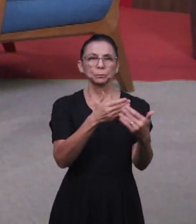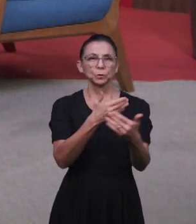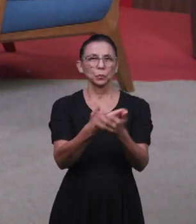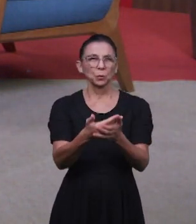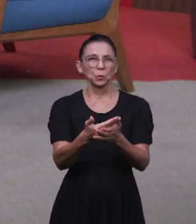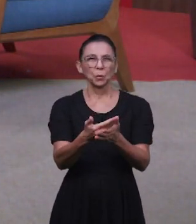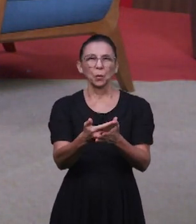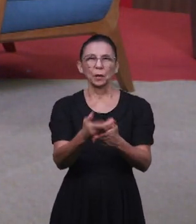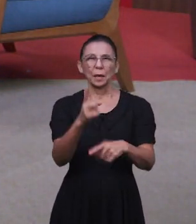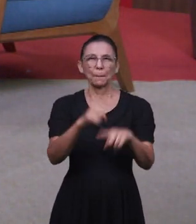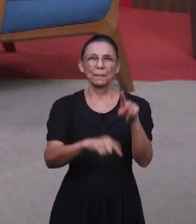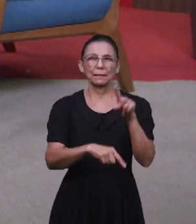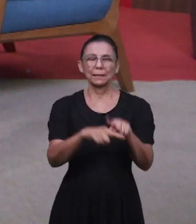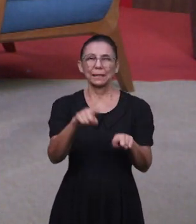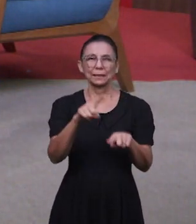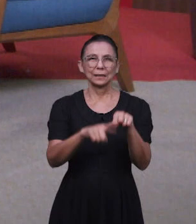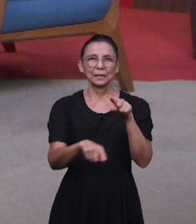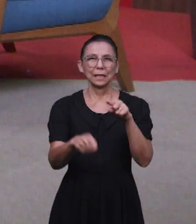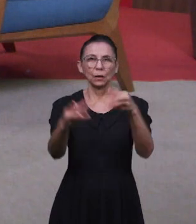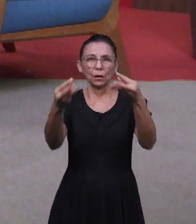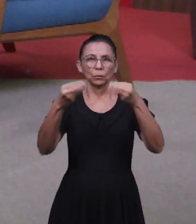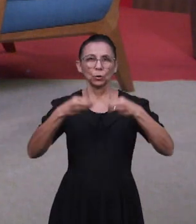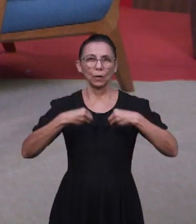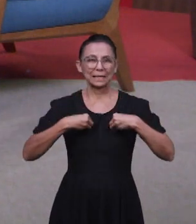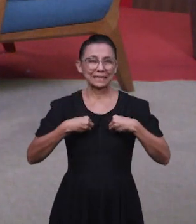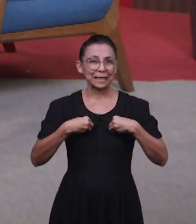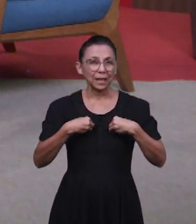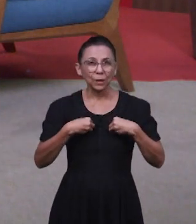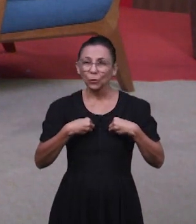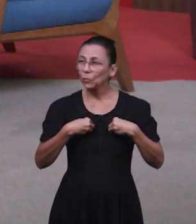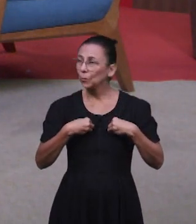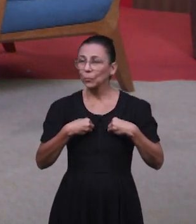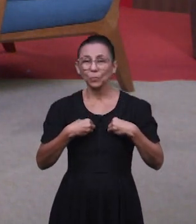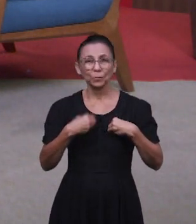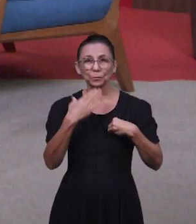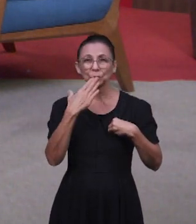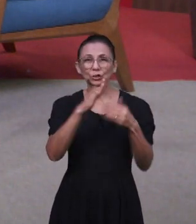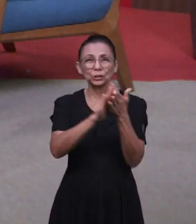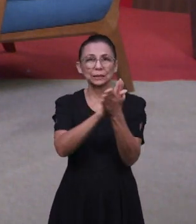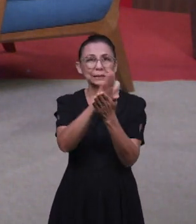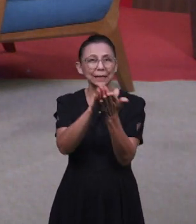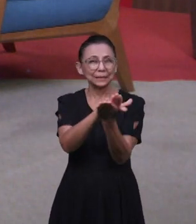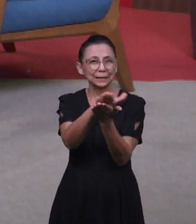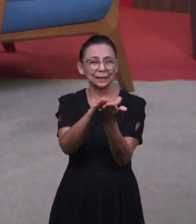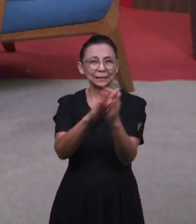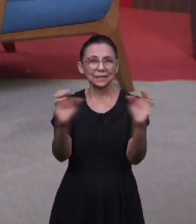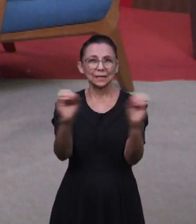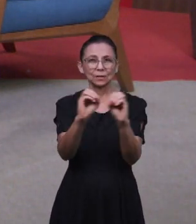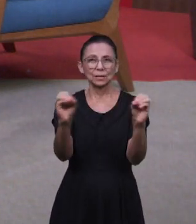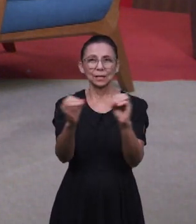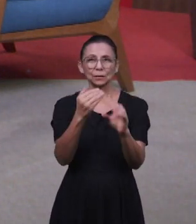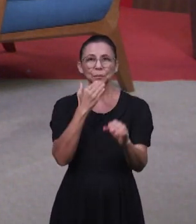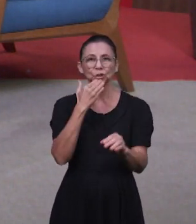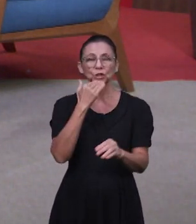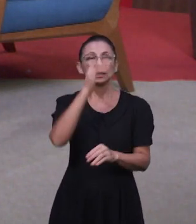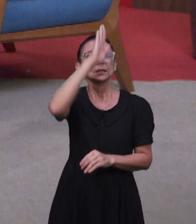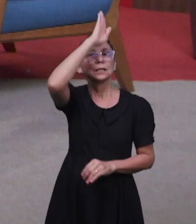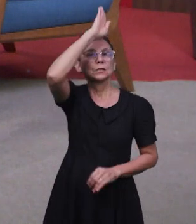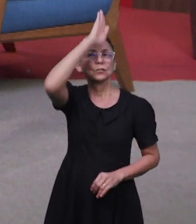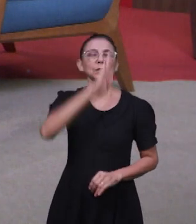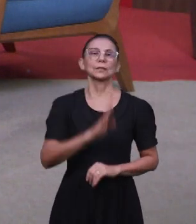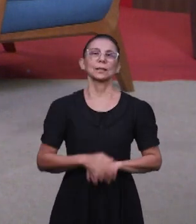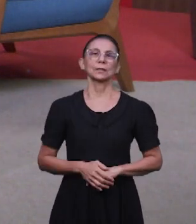quelle contribution financière, même pas une offrande, n'importe quel type. Tout est gratuit. Et vous pouvez